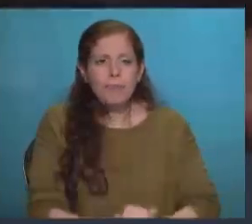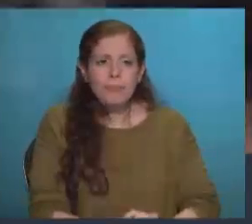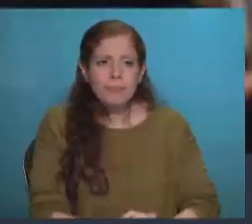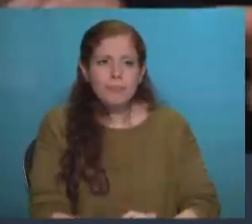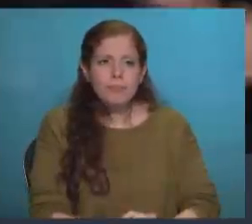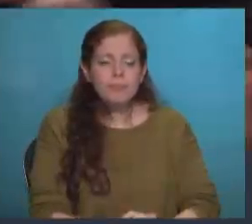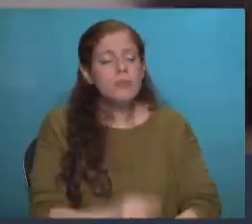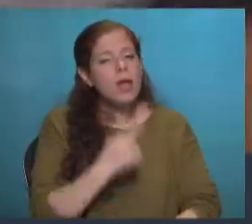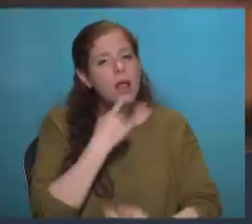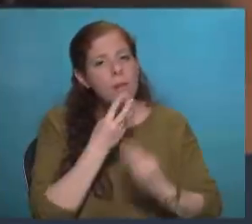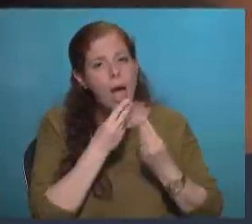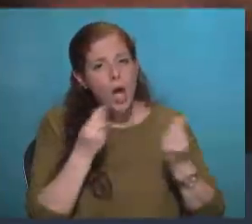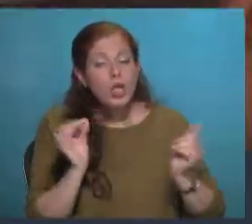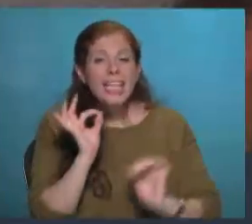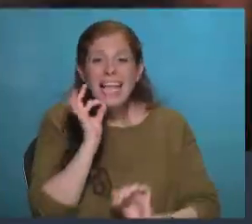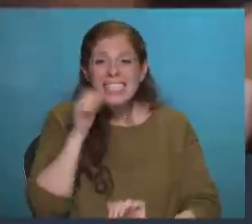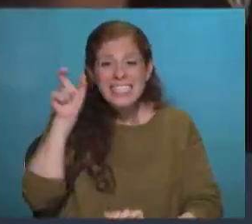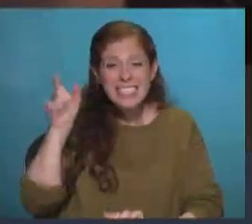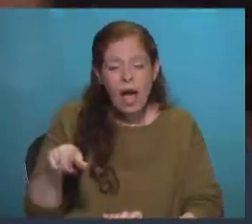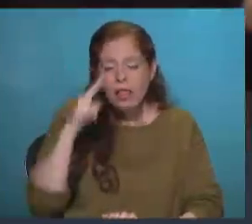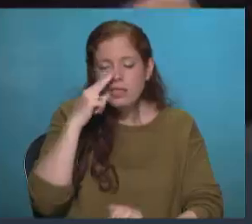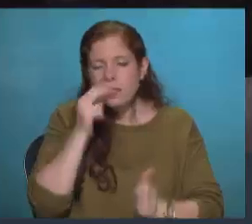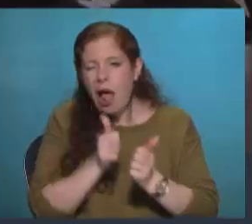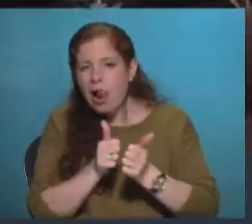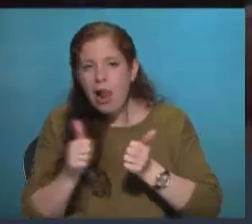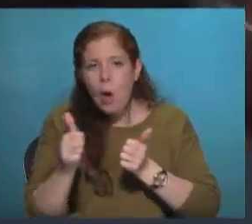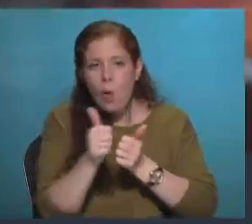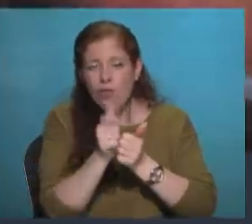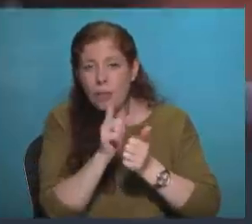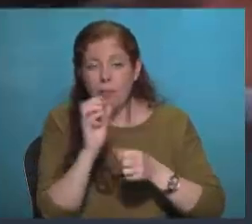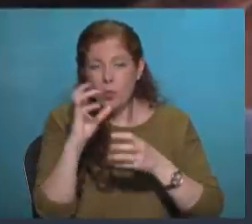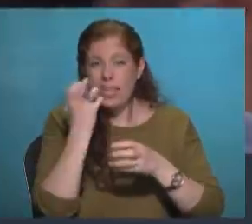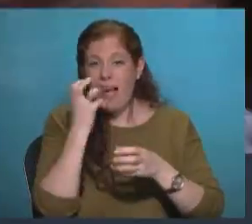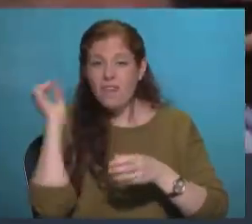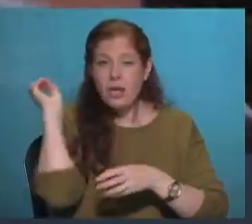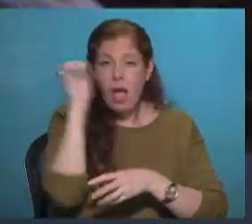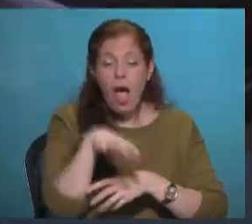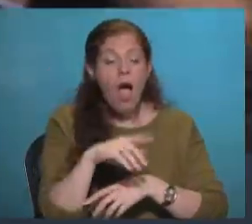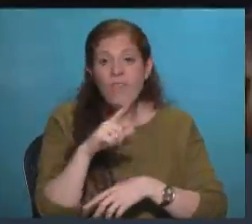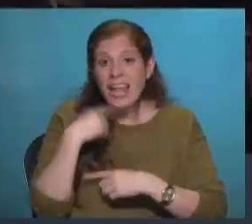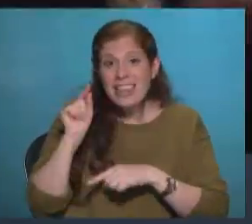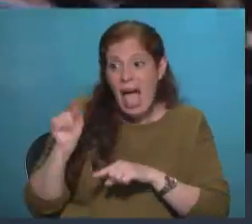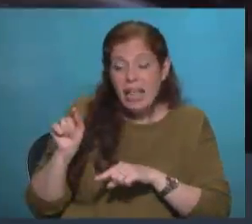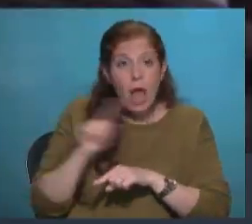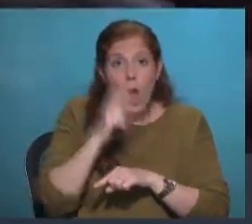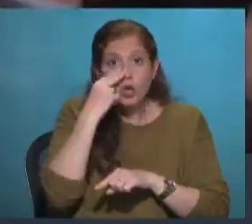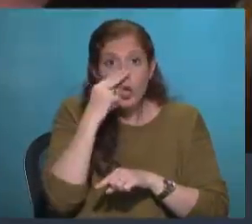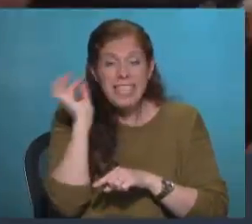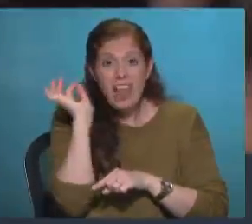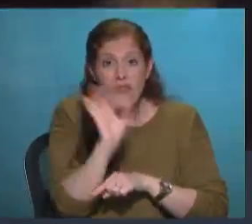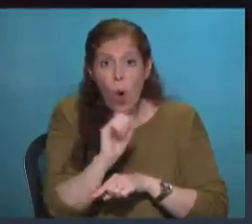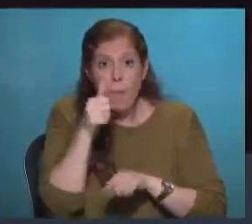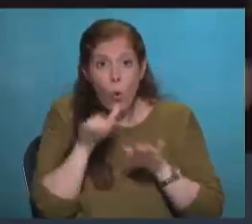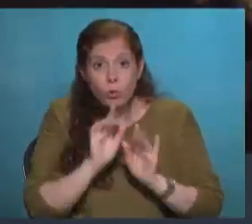על פי החשד, הצעירה ניסתה לעקוף אותם באמצעות זריקת העגבניה, אבל לטענתה לא רק שלא ניסתה לפגוע בראש